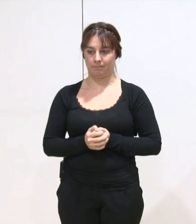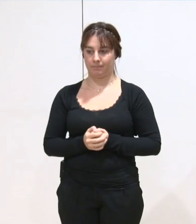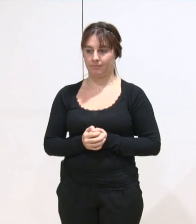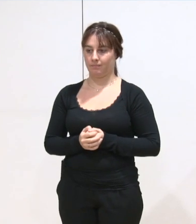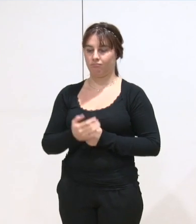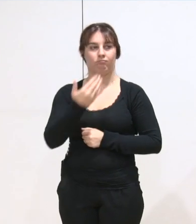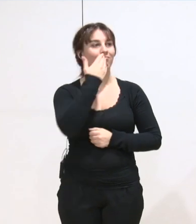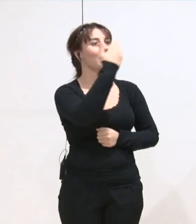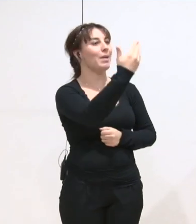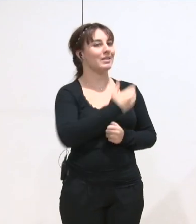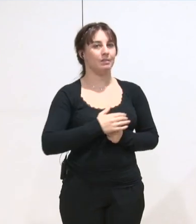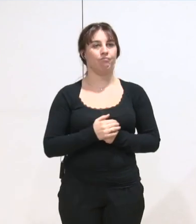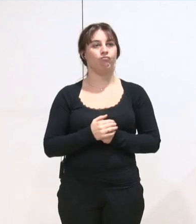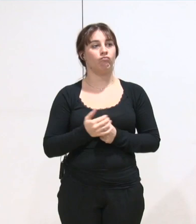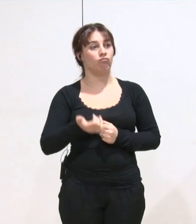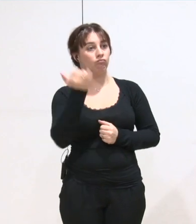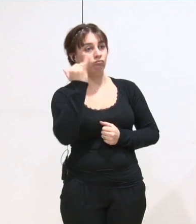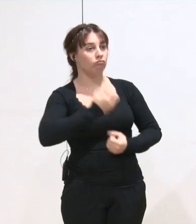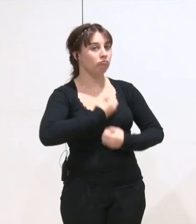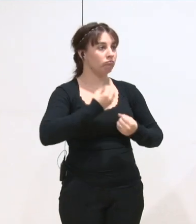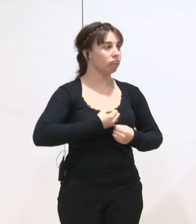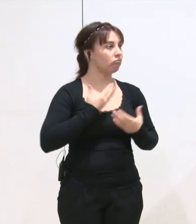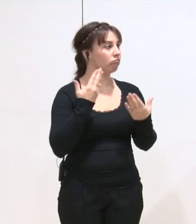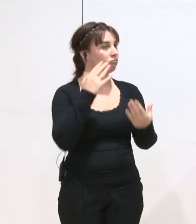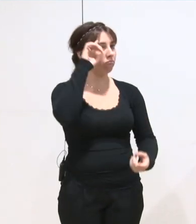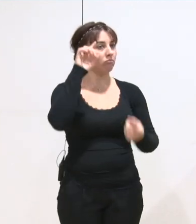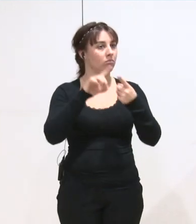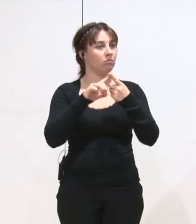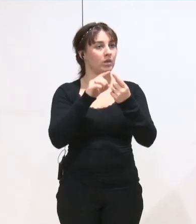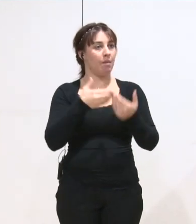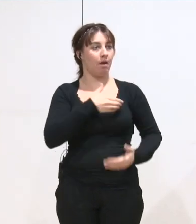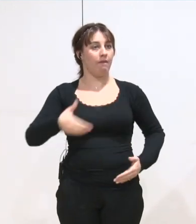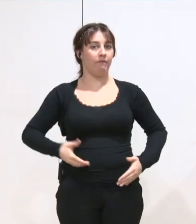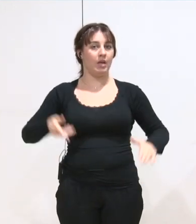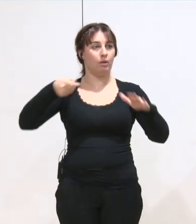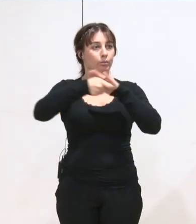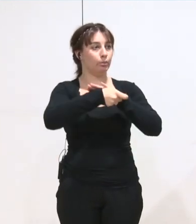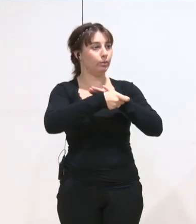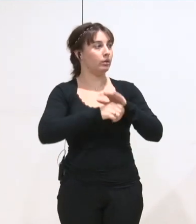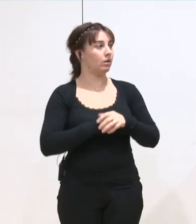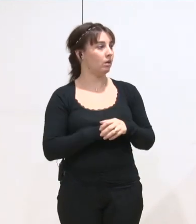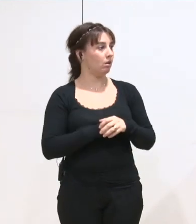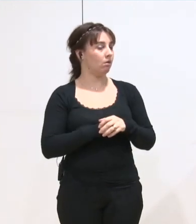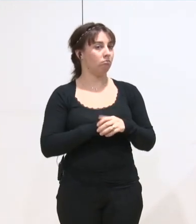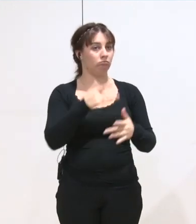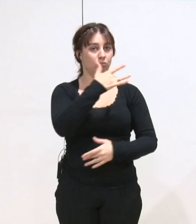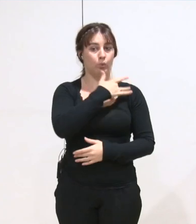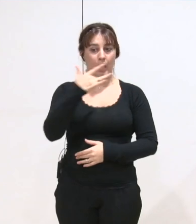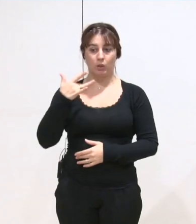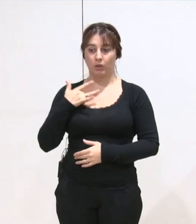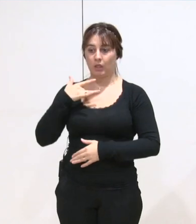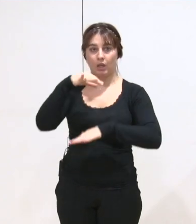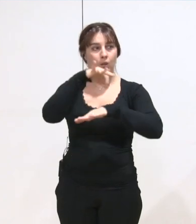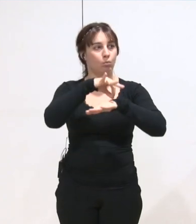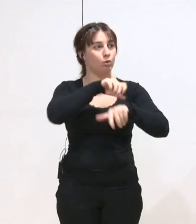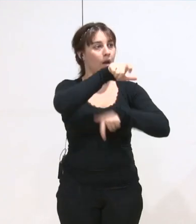Merci. Des prises de parole sur cette participation de la ville. Donc à la santé le dispositif santé